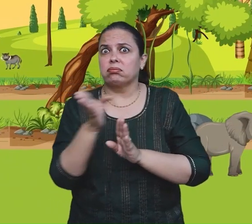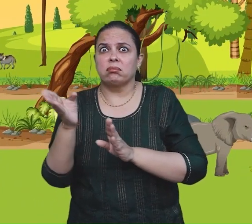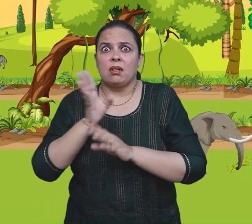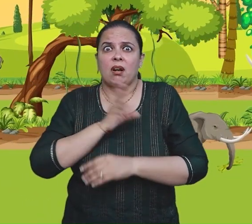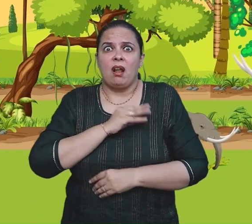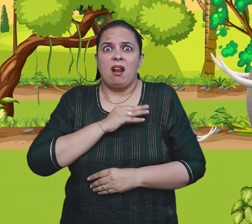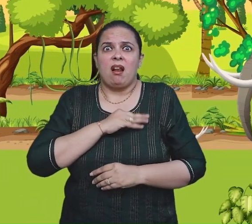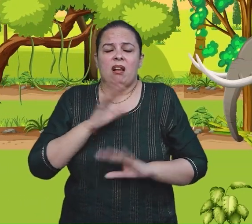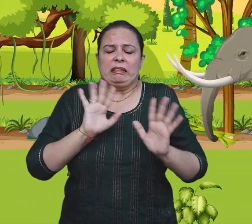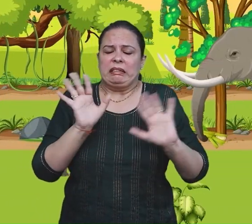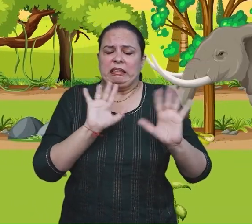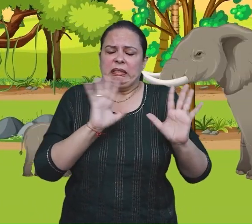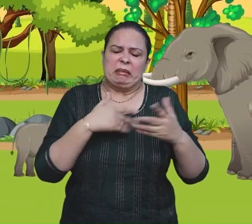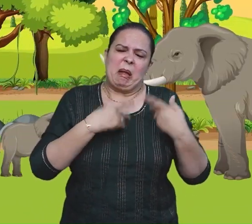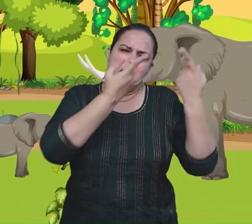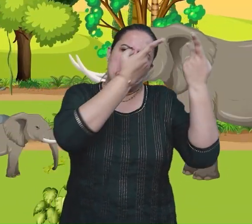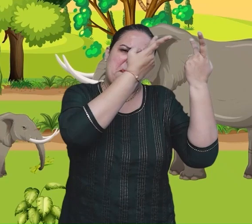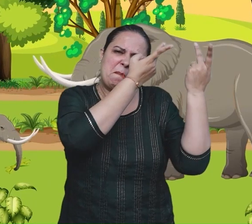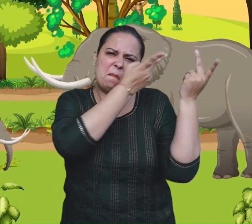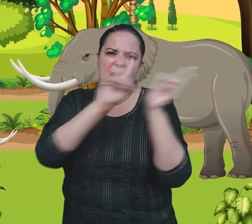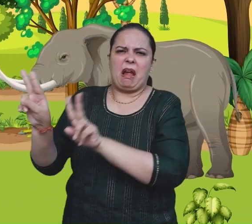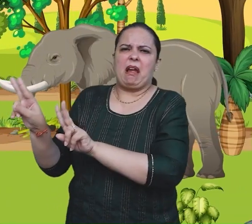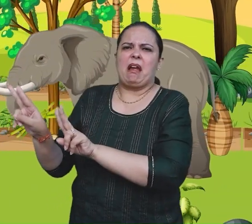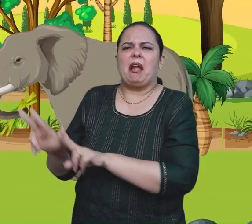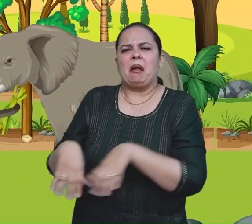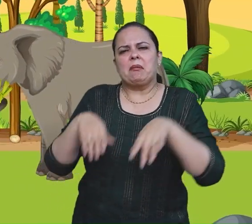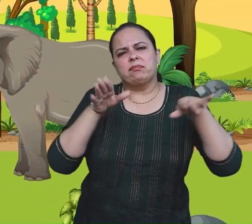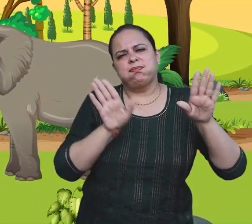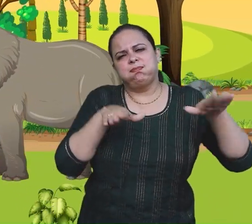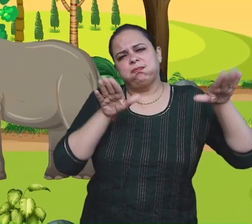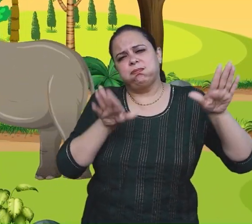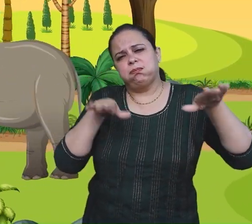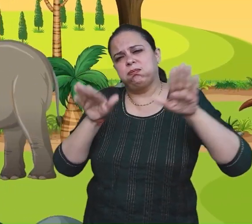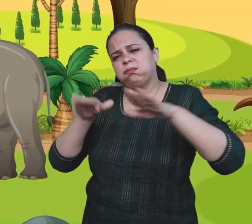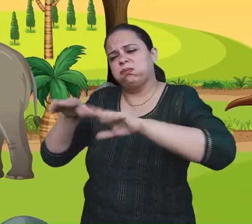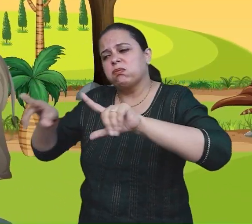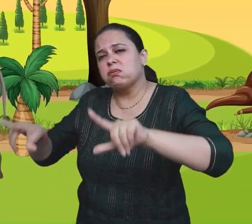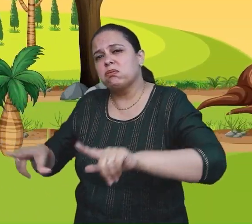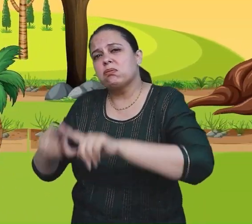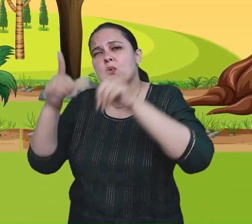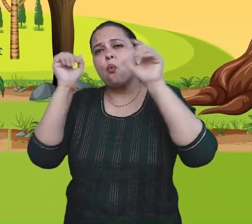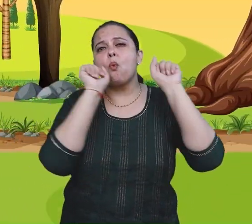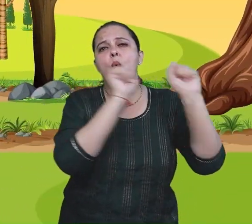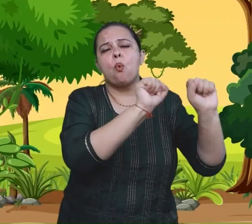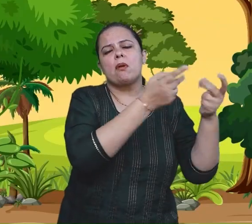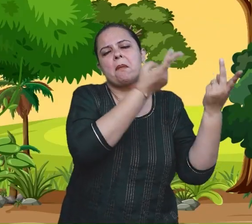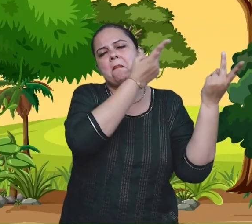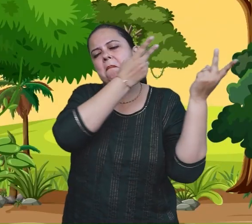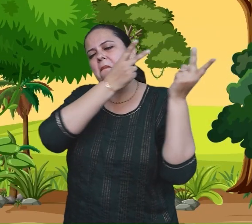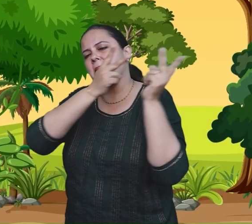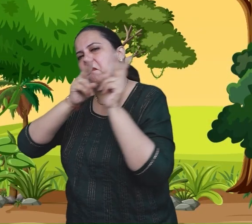वजह से वो अपने पेड़ पर वापस आ गया।